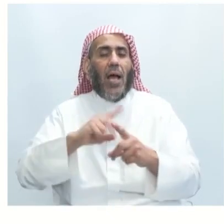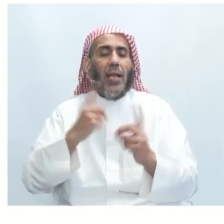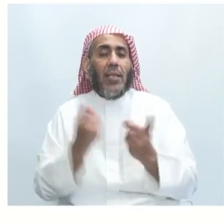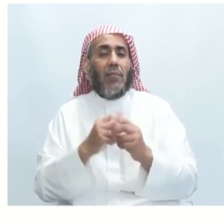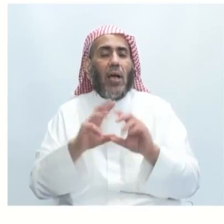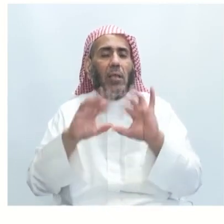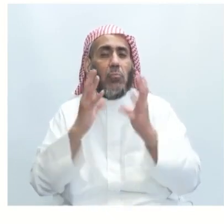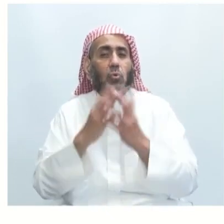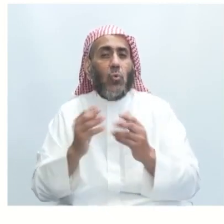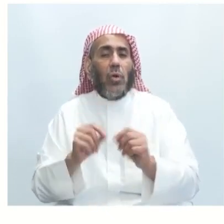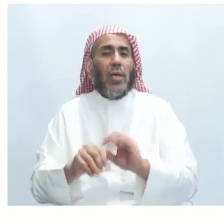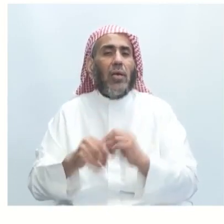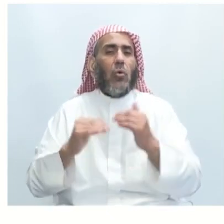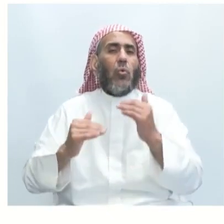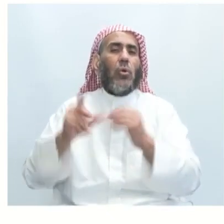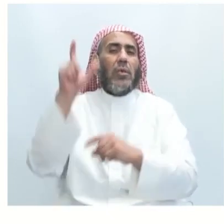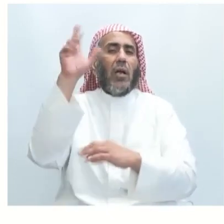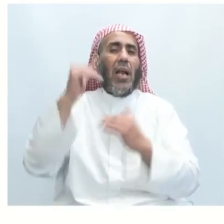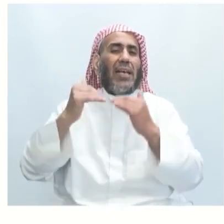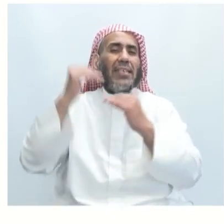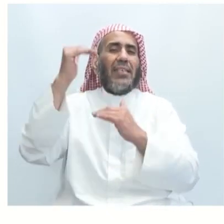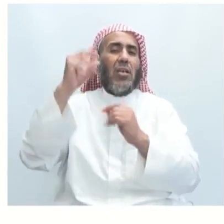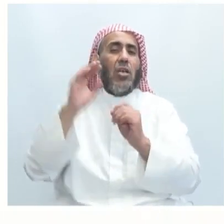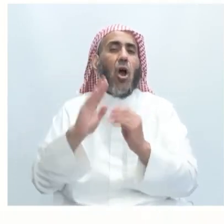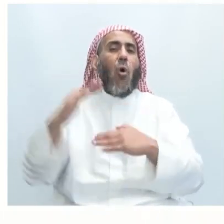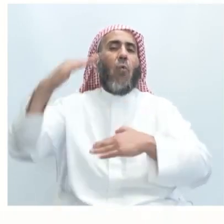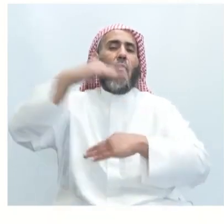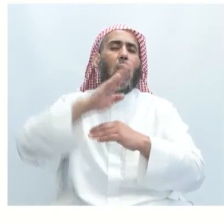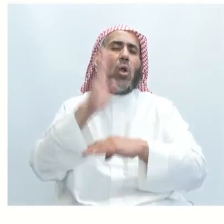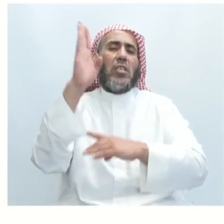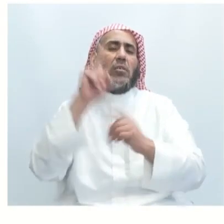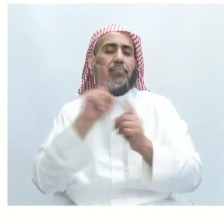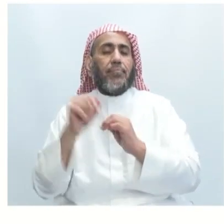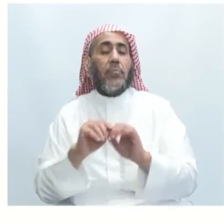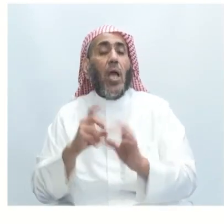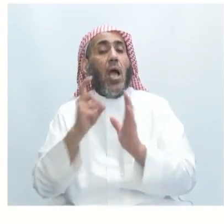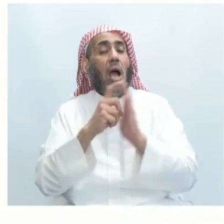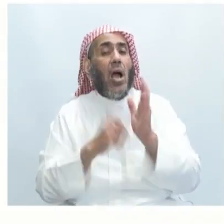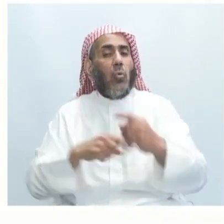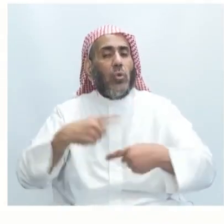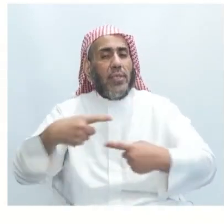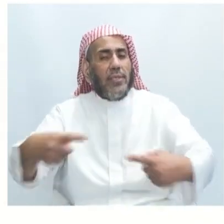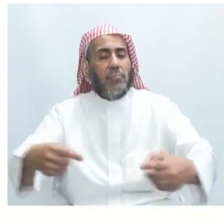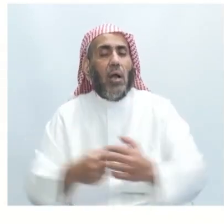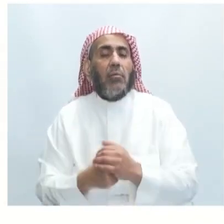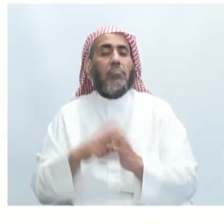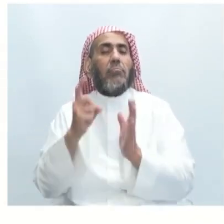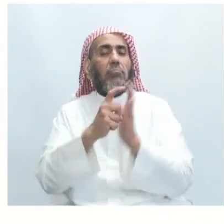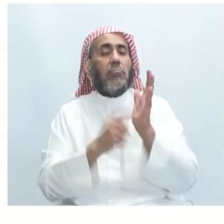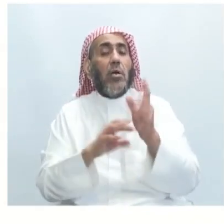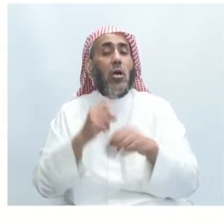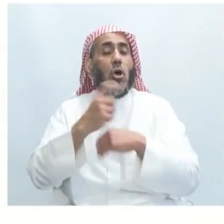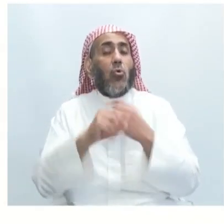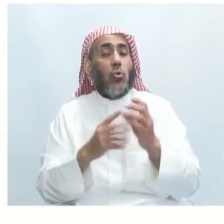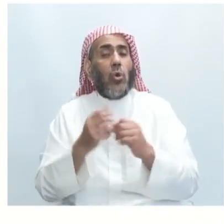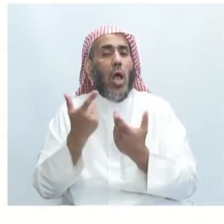فهذه بصوره راسيه وهذه بصوره افقيه ايضا قانون الاستمرار ابنائي وبناتي الطلاب حيث